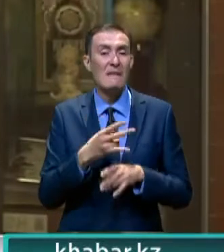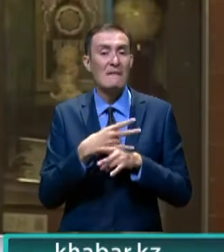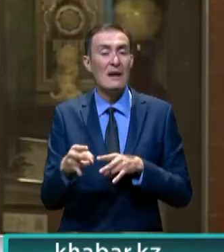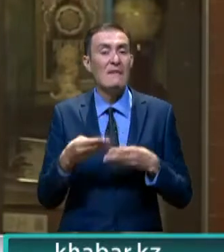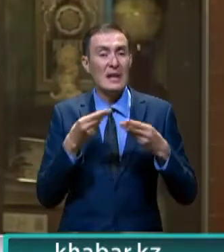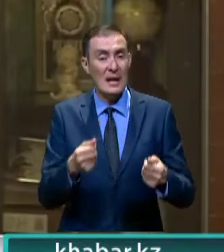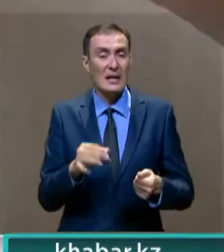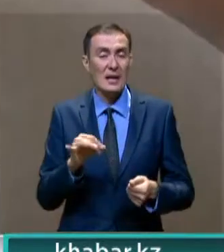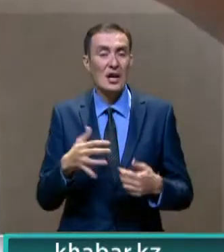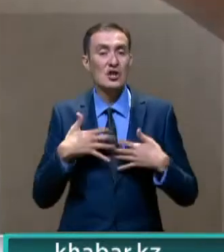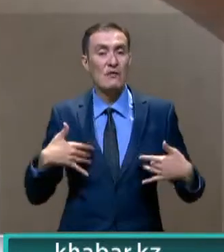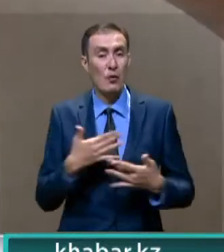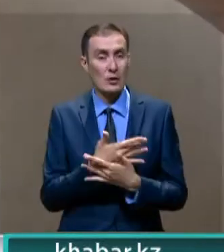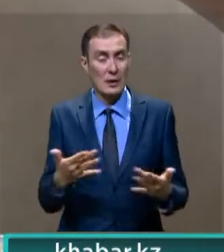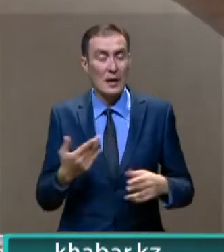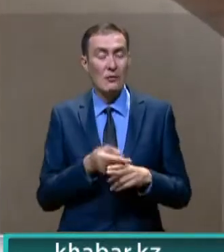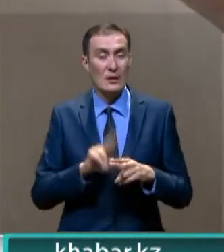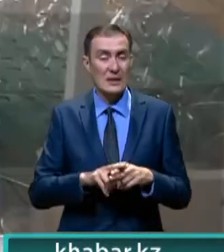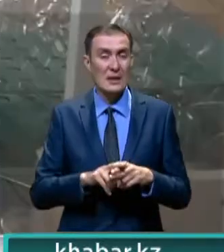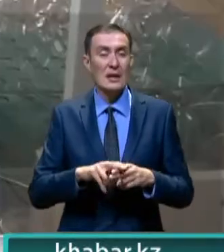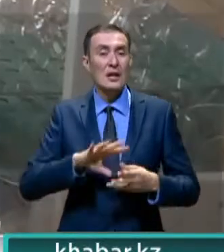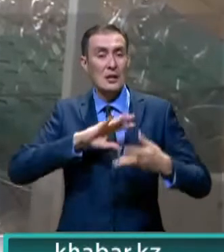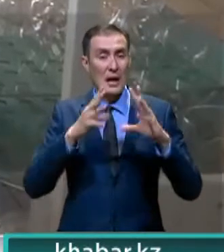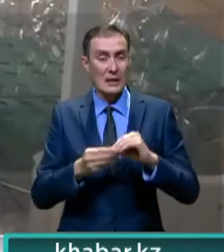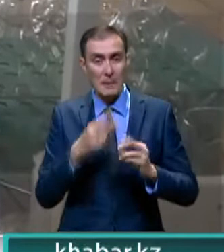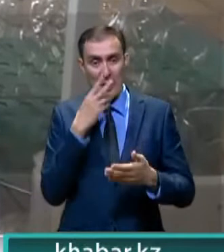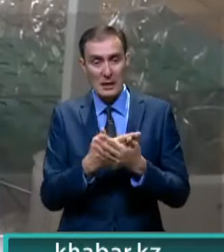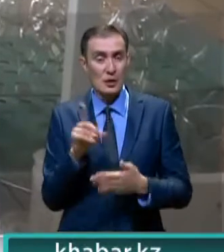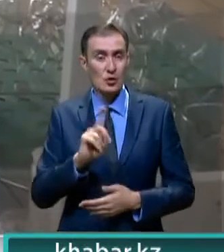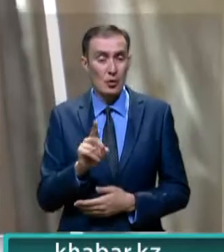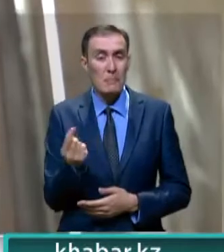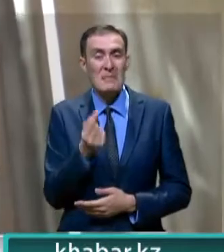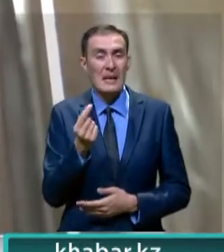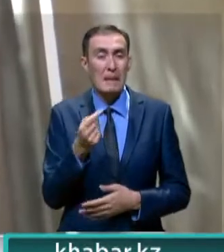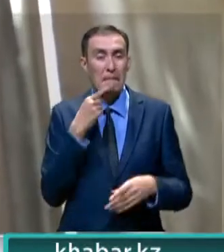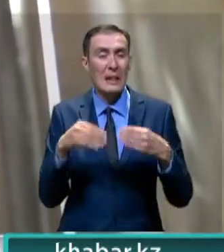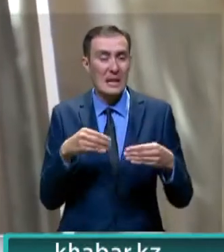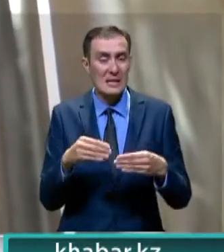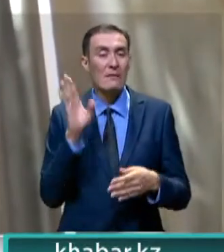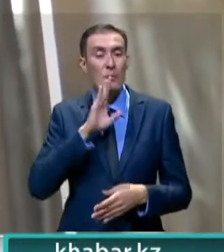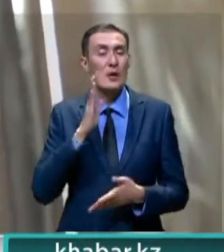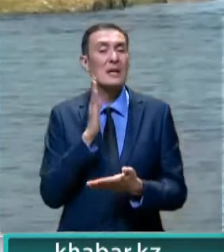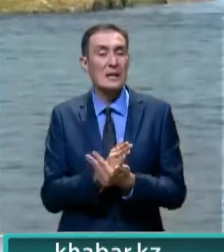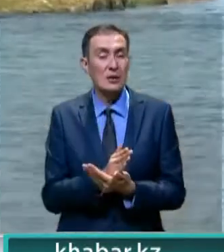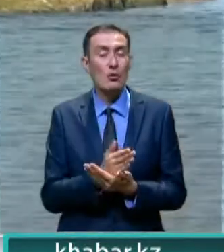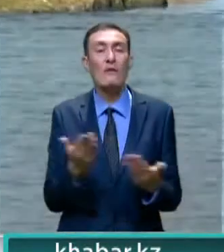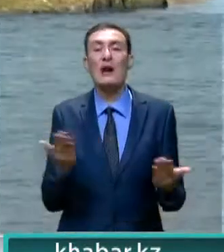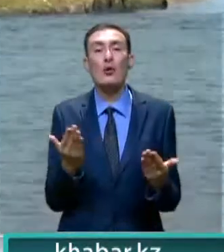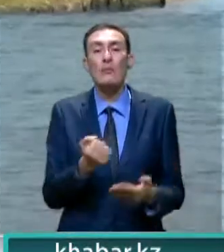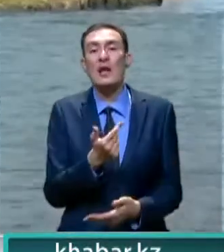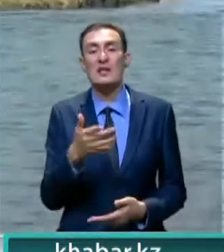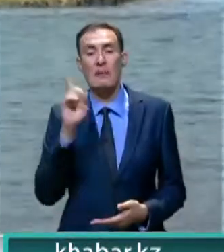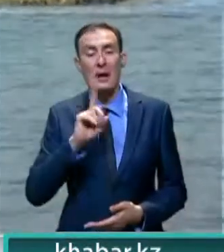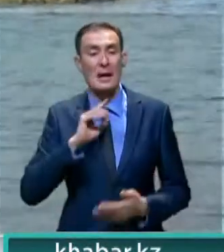на тюлень. В частности. Первые данные этих лабораторных исследований показали, микропластик в море есть, но в каких количествах